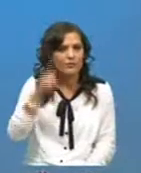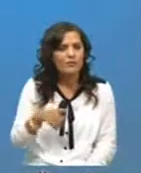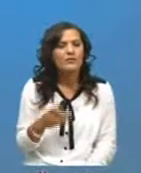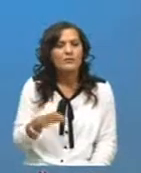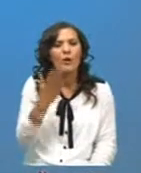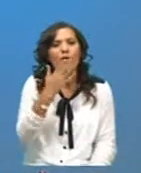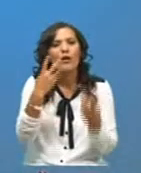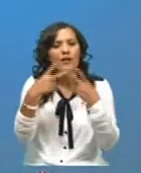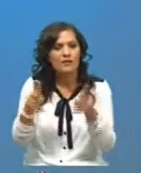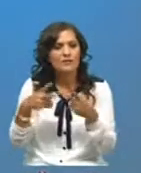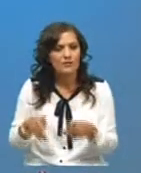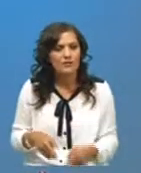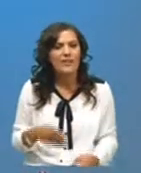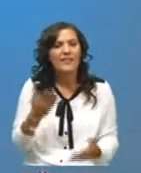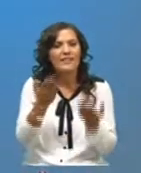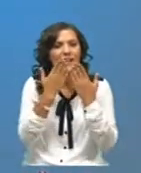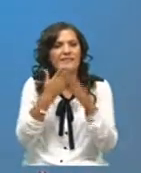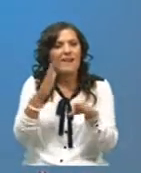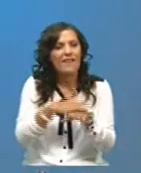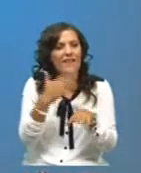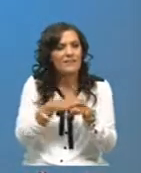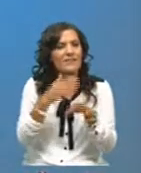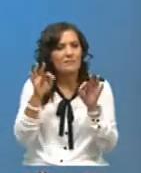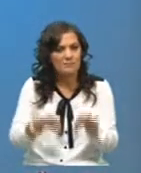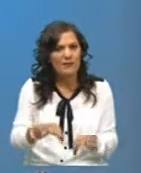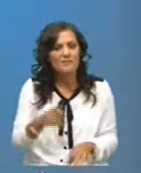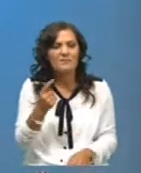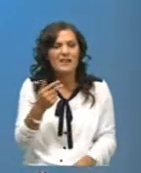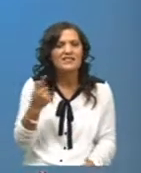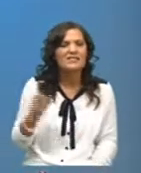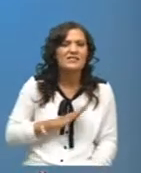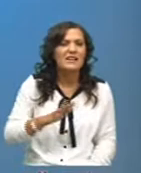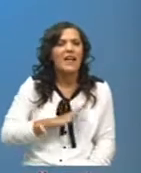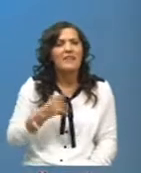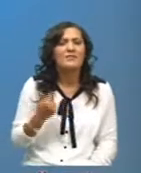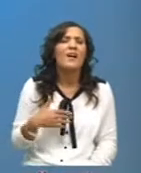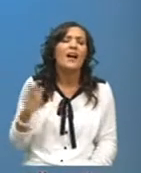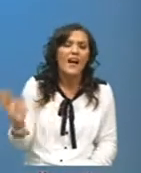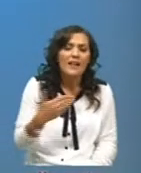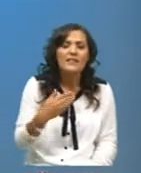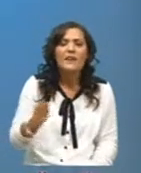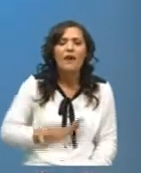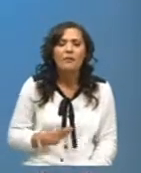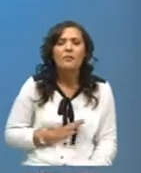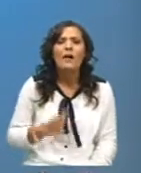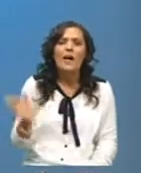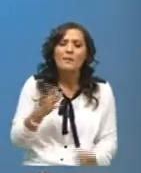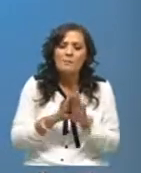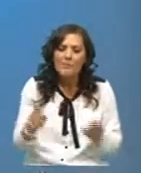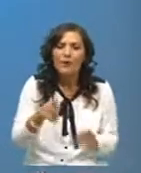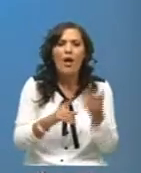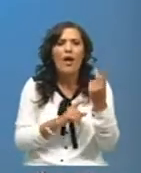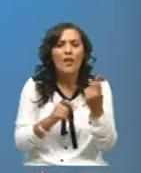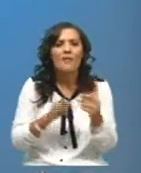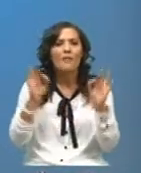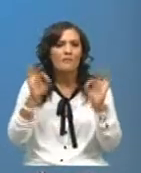şimdi tabi okullar açıldı dersler yavaştan başladığımız hızlanmalar başladı hadi yavrum bitiş